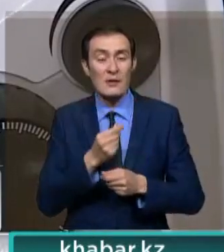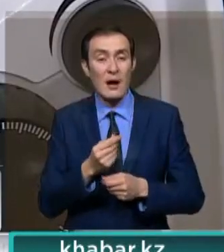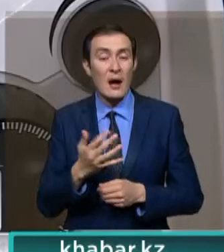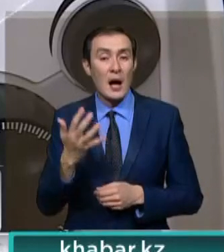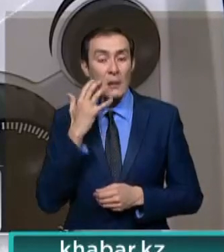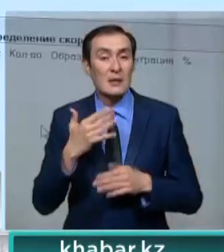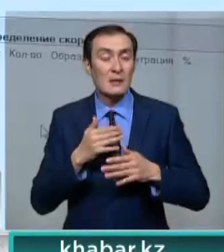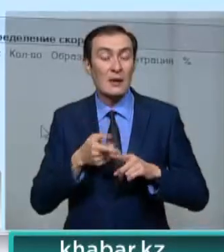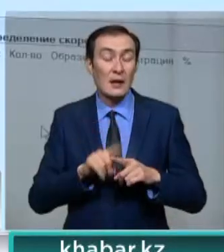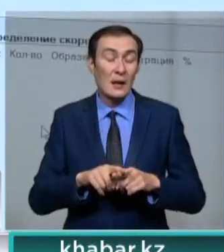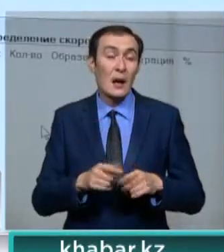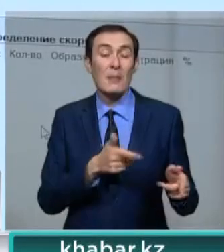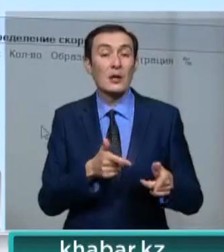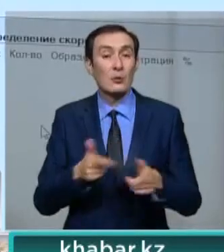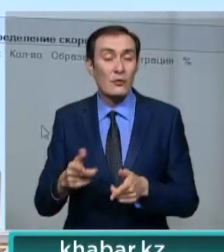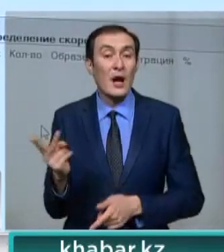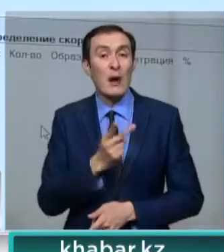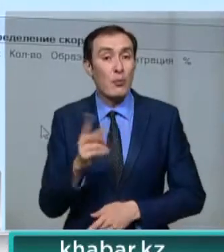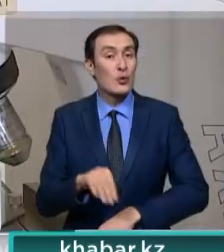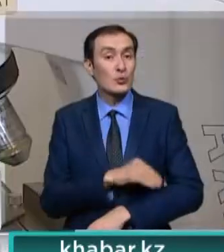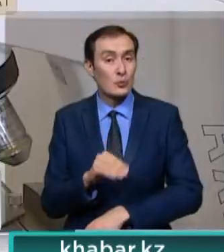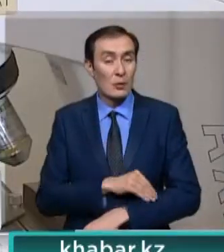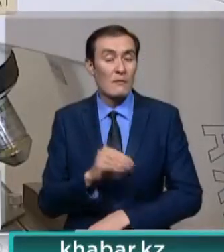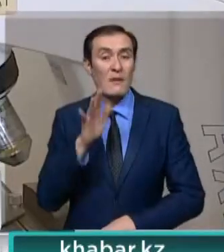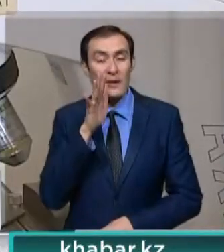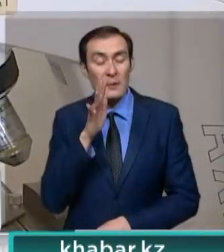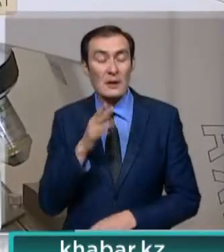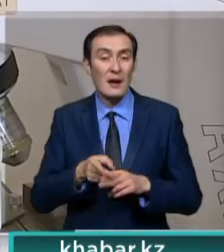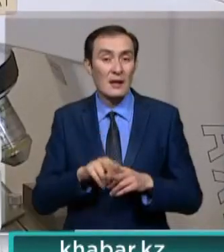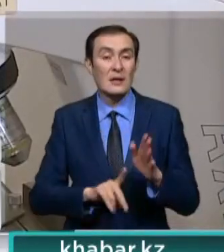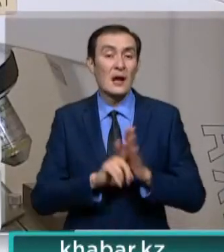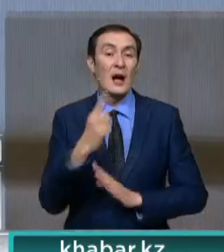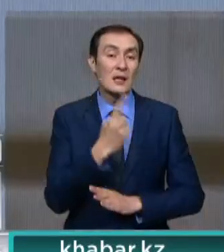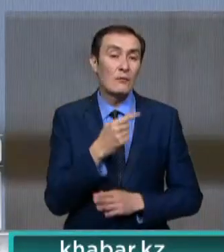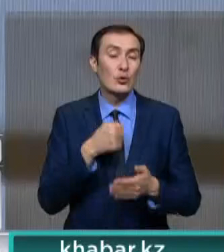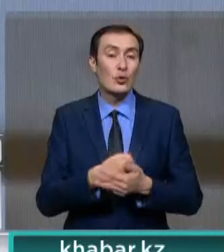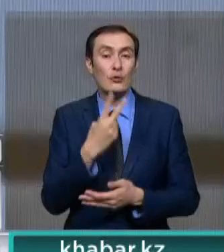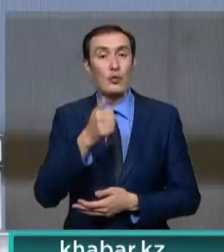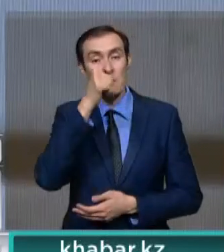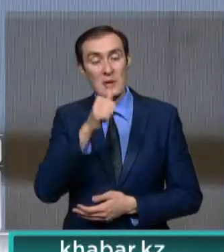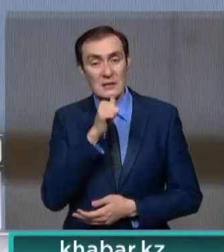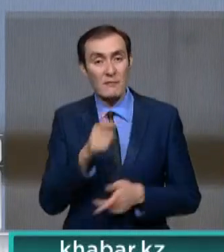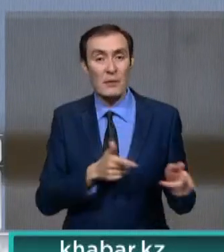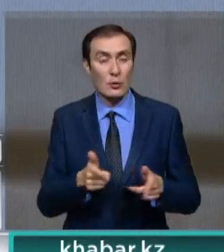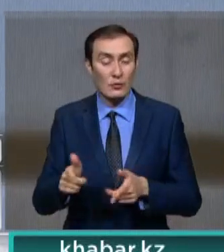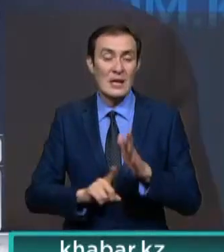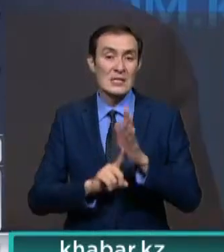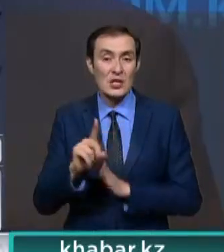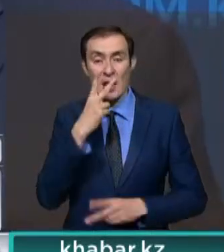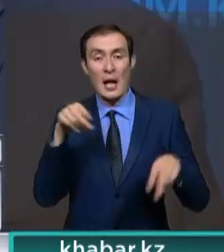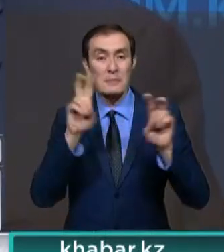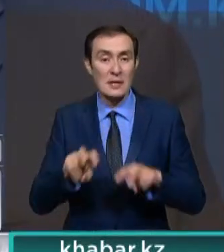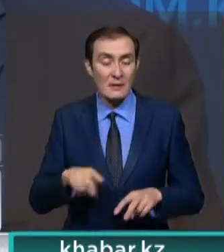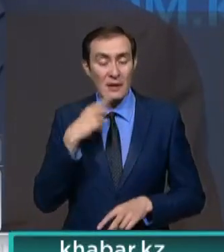оплодотворения требует серьезной подготовки обоих супругов. По времени занимает от 1 до 2 месяцев. Сначала обследование и